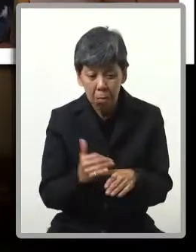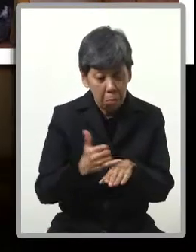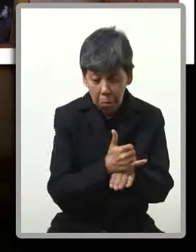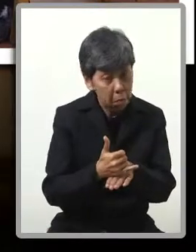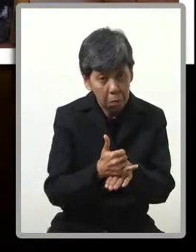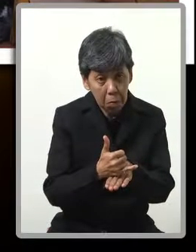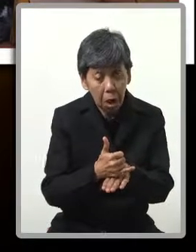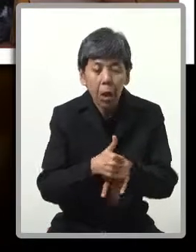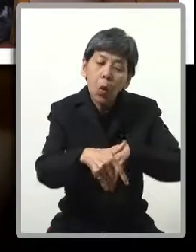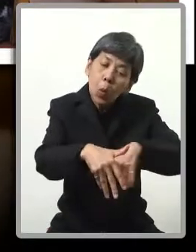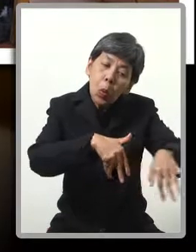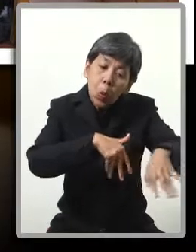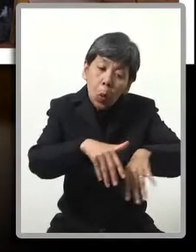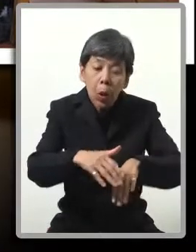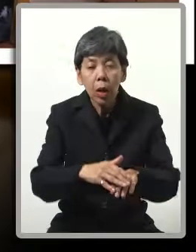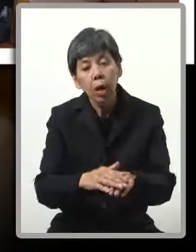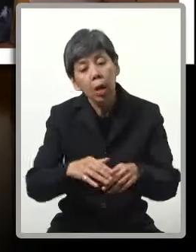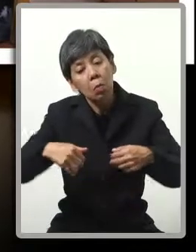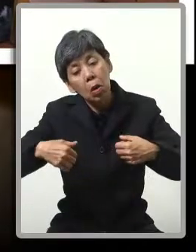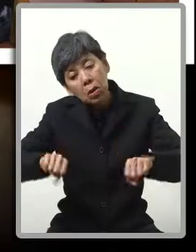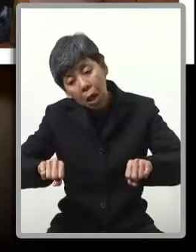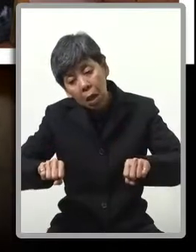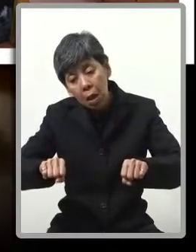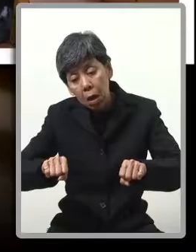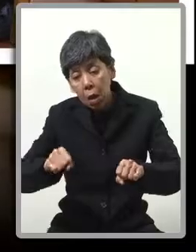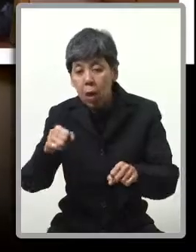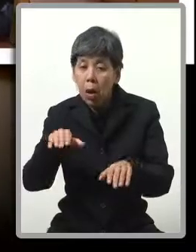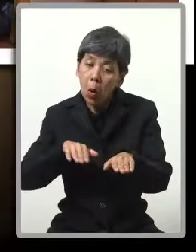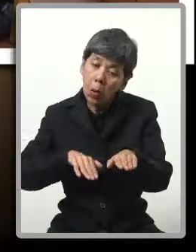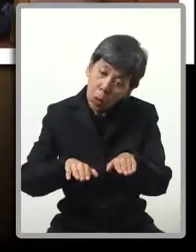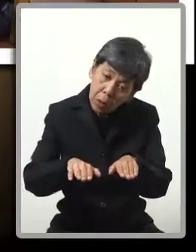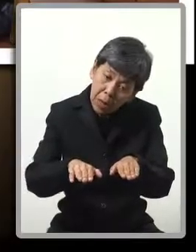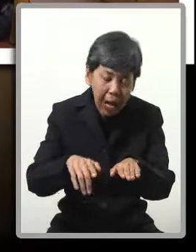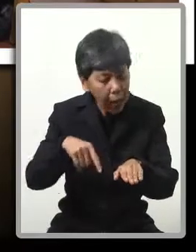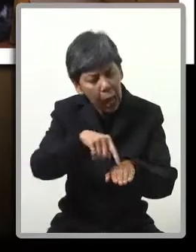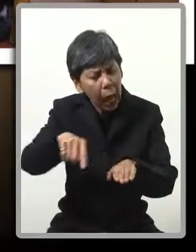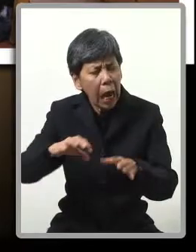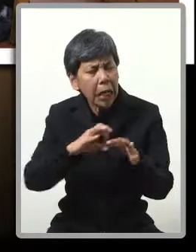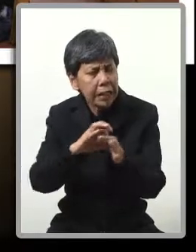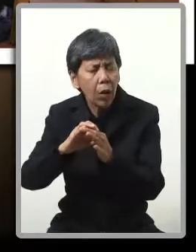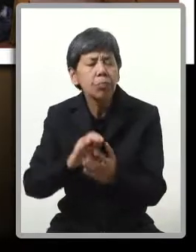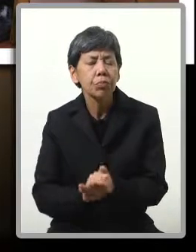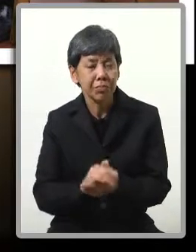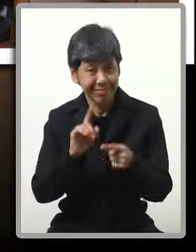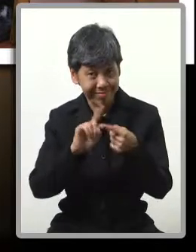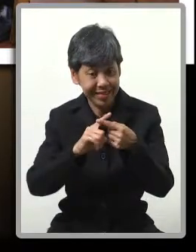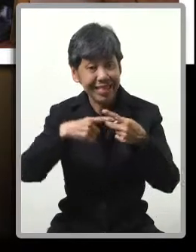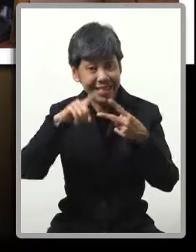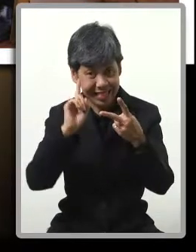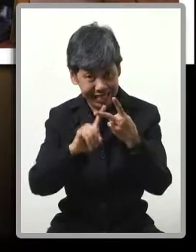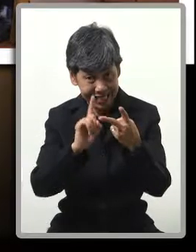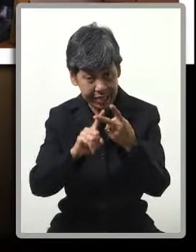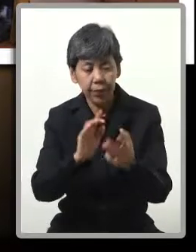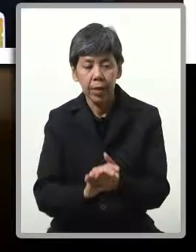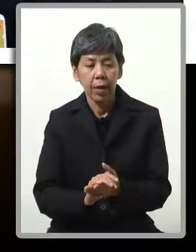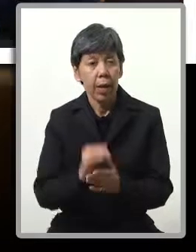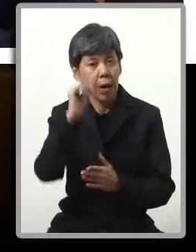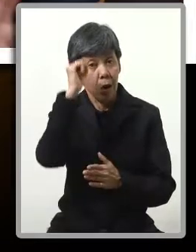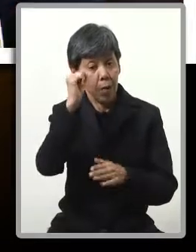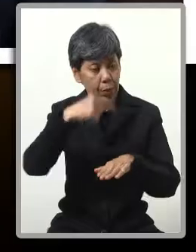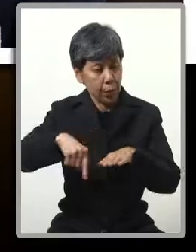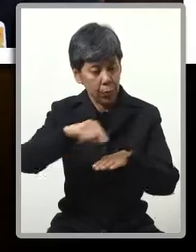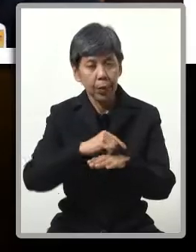ม่ใช่คนขึ้นรถเมล์อย่างเดียวนะครับคนที่อยู่บนขับรถขี่มอเตอร์ไซค์อยู่ข้างๆรถเมล์ด้วยทำอย่างไรอันนี้เป็นทางหนึ่งอันที่สองอันนี้ร